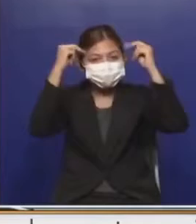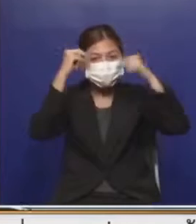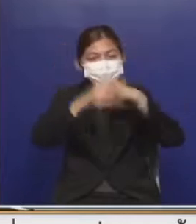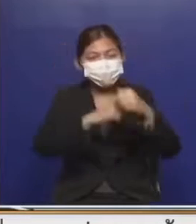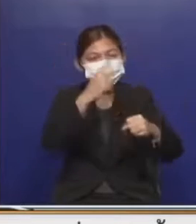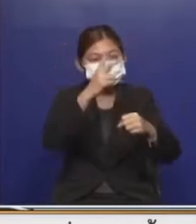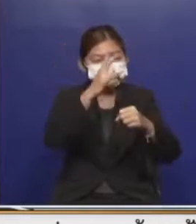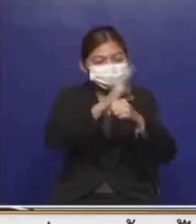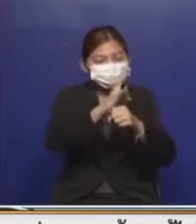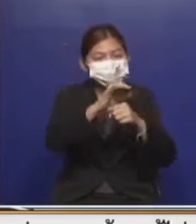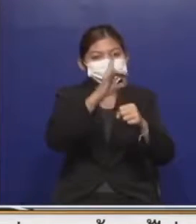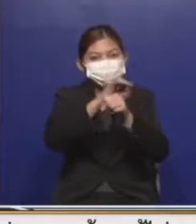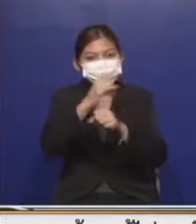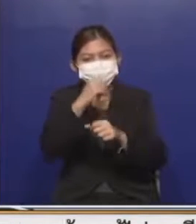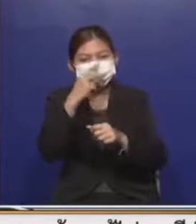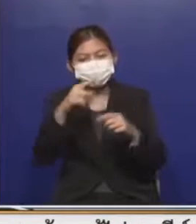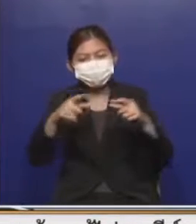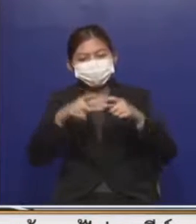างกับิคนจน